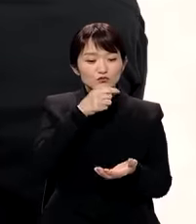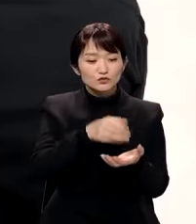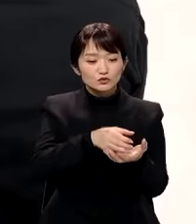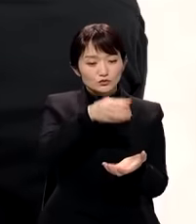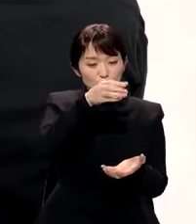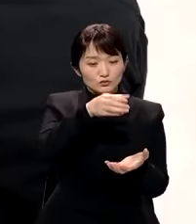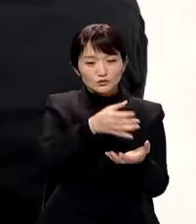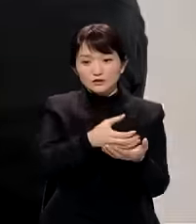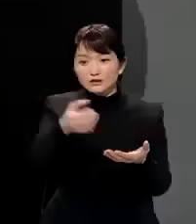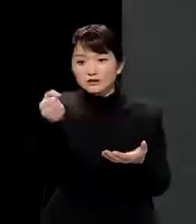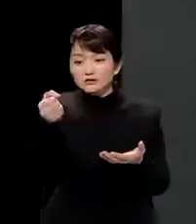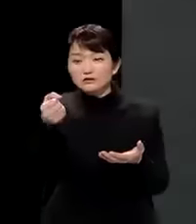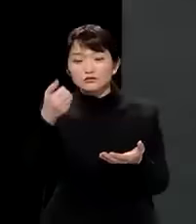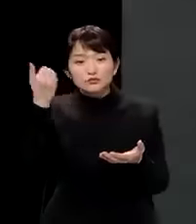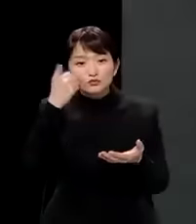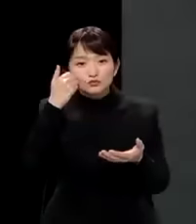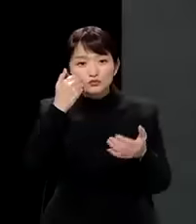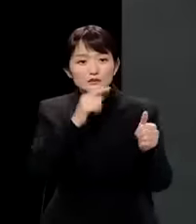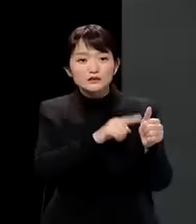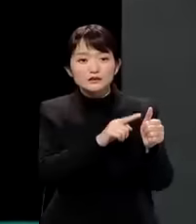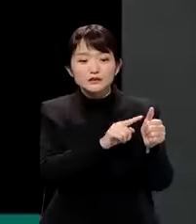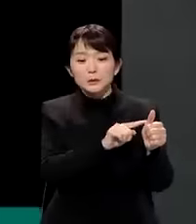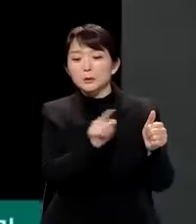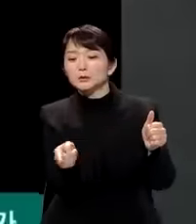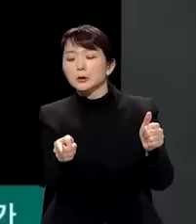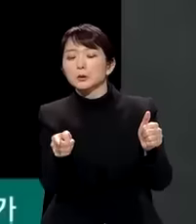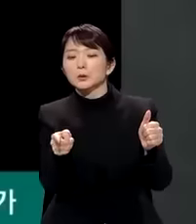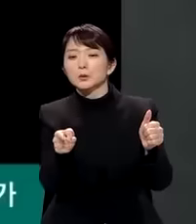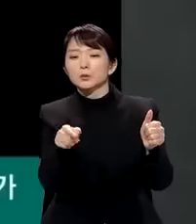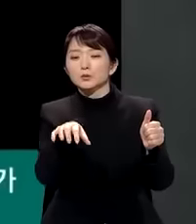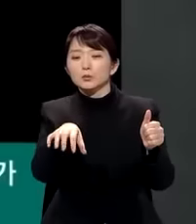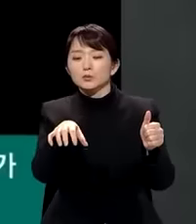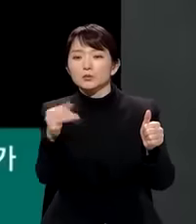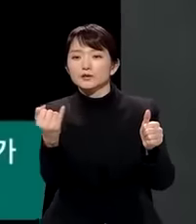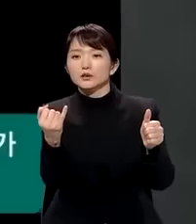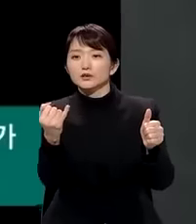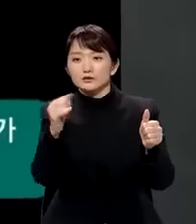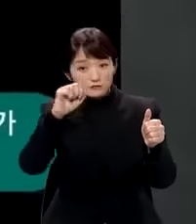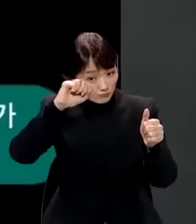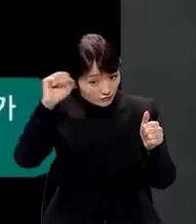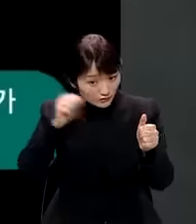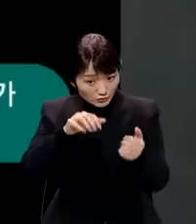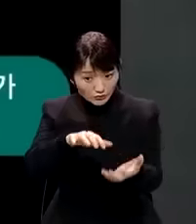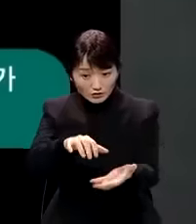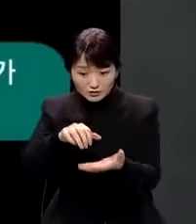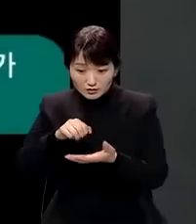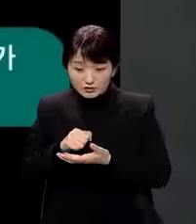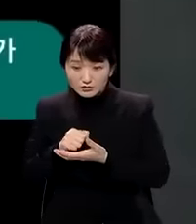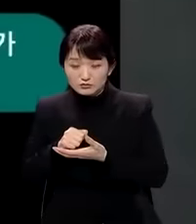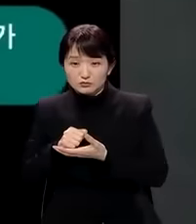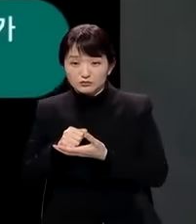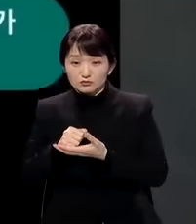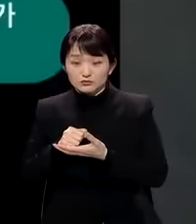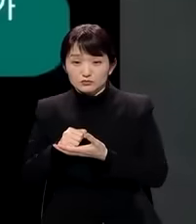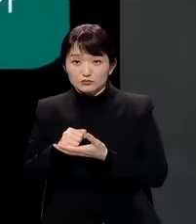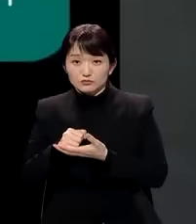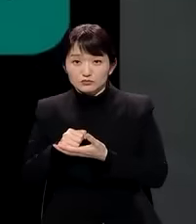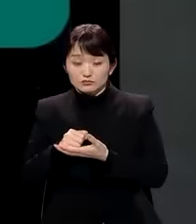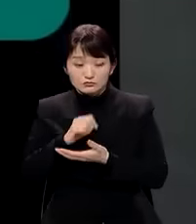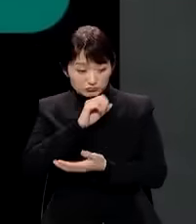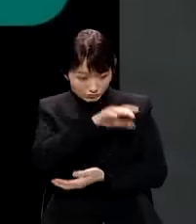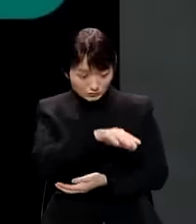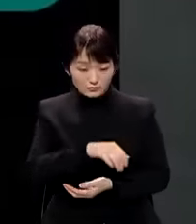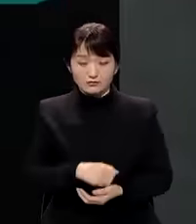가져간 사람은 재보자 옆집인 바로 어 어떤 여성분 이 새벽에 그걸 들고 들어갔더라라고 하는 것을 말해 줬다는